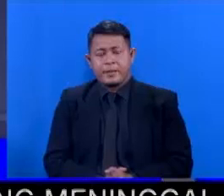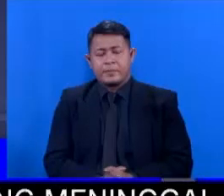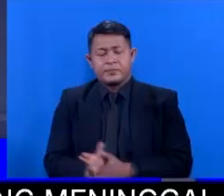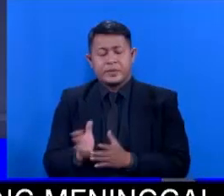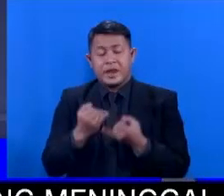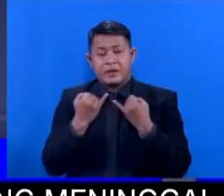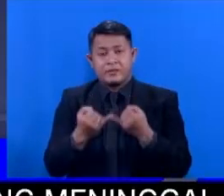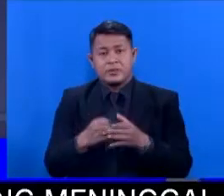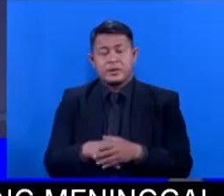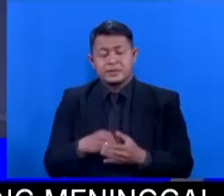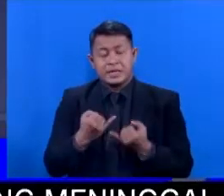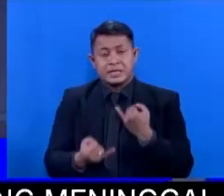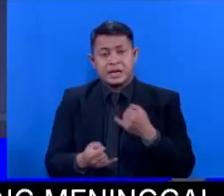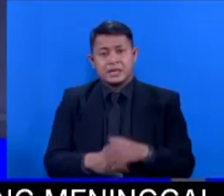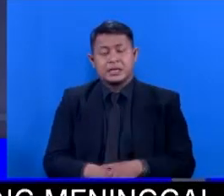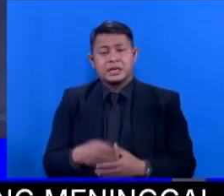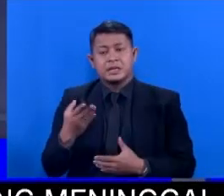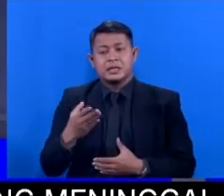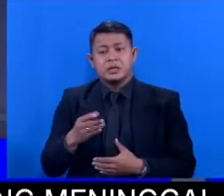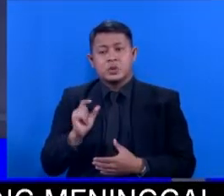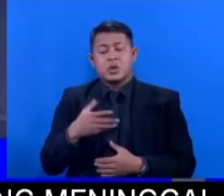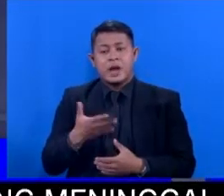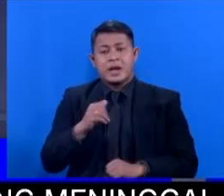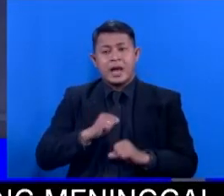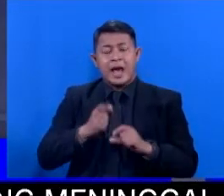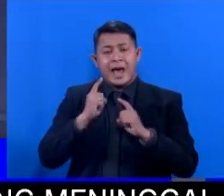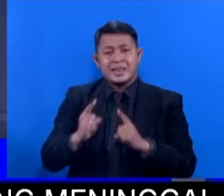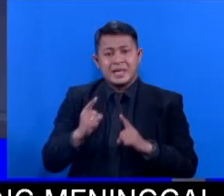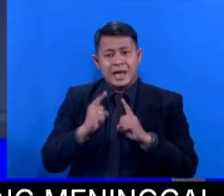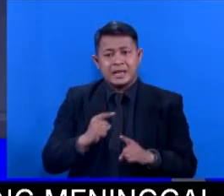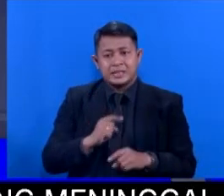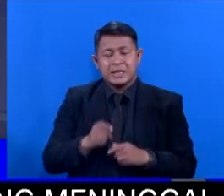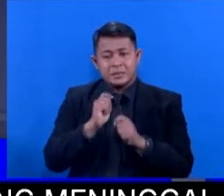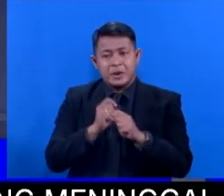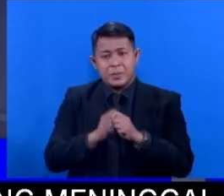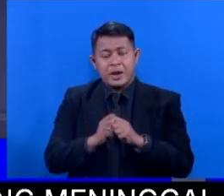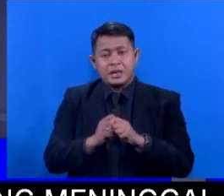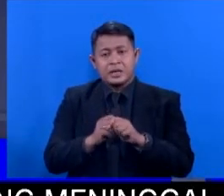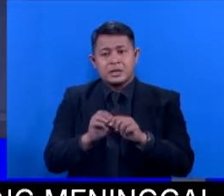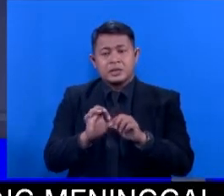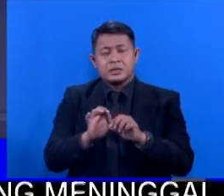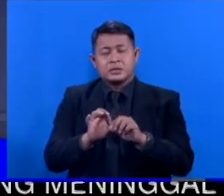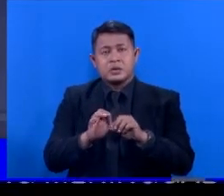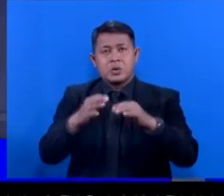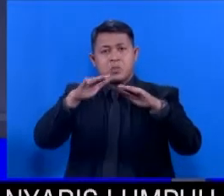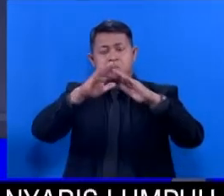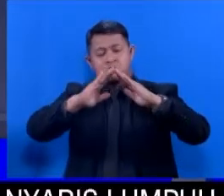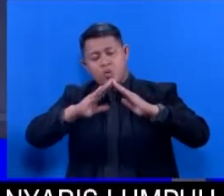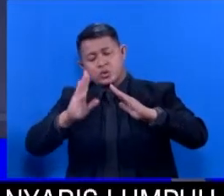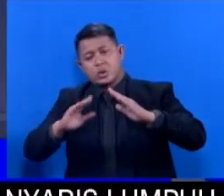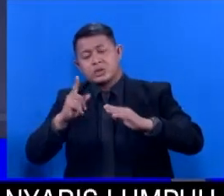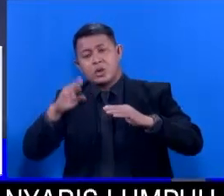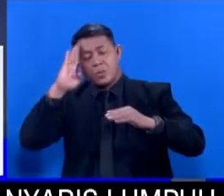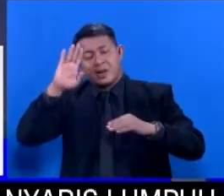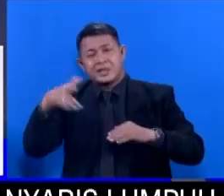Dan informasi yang terakhir, ini untuk Anda yang berhati-hati saat memperbaiki kebocoran di musim hujan. Di Jakarta, seorang